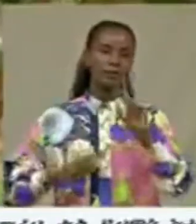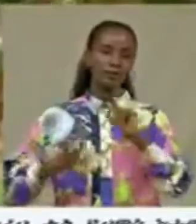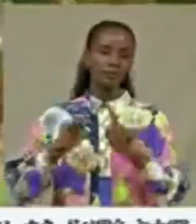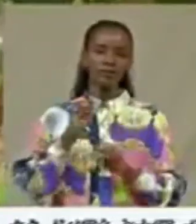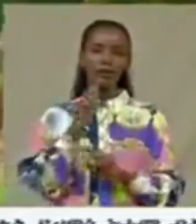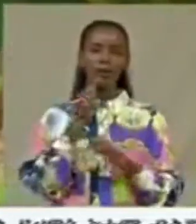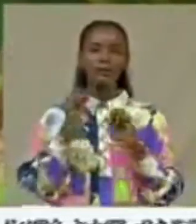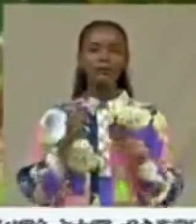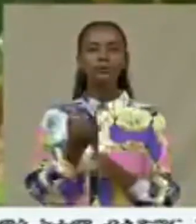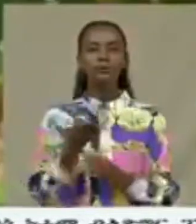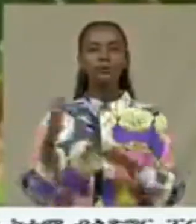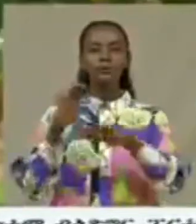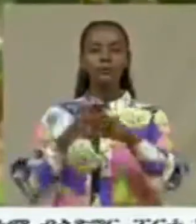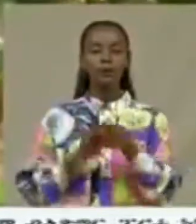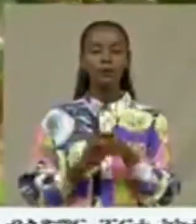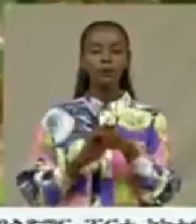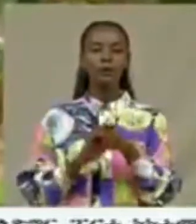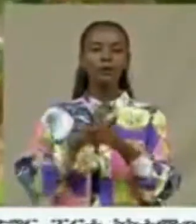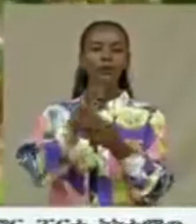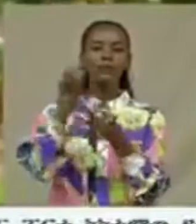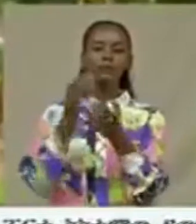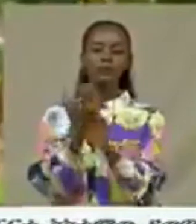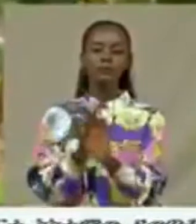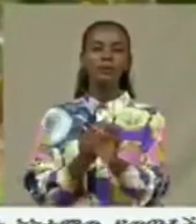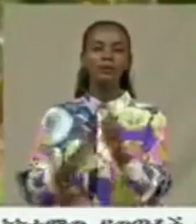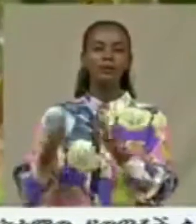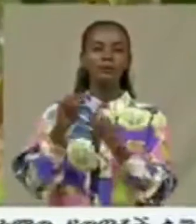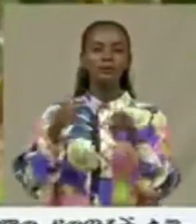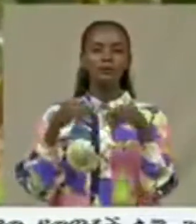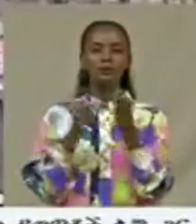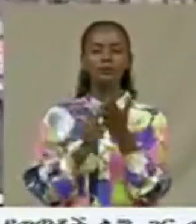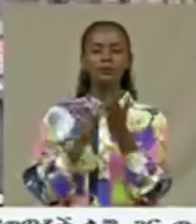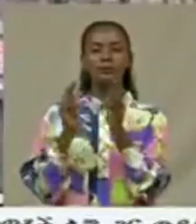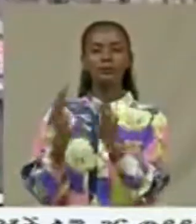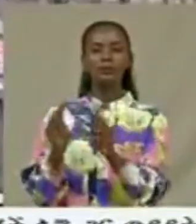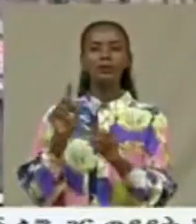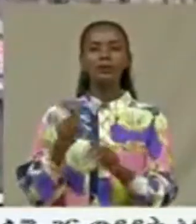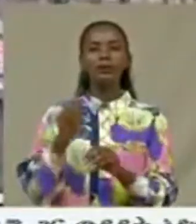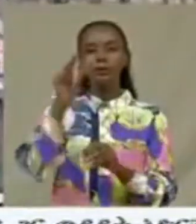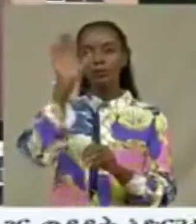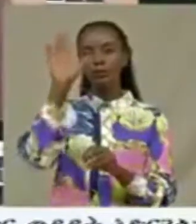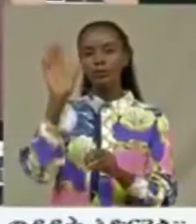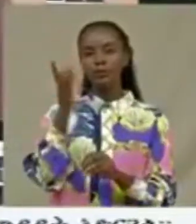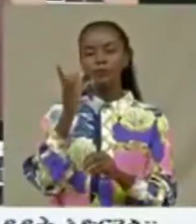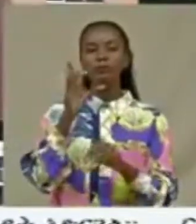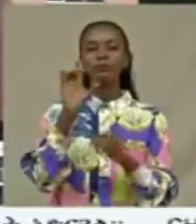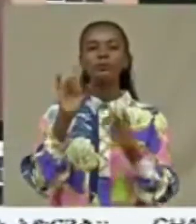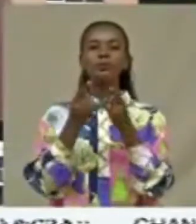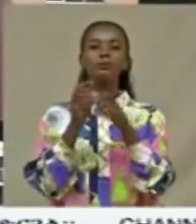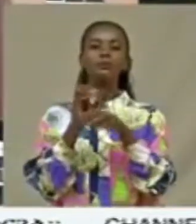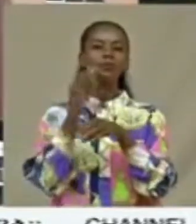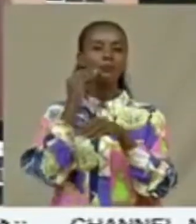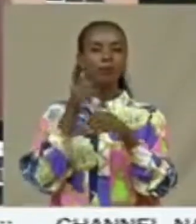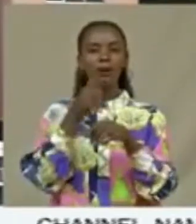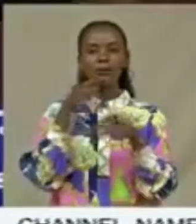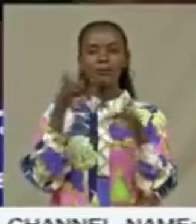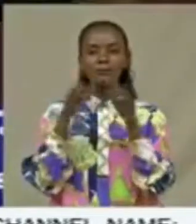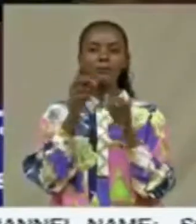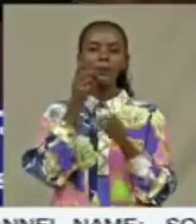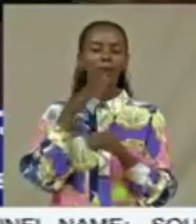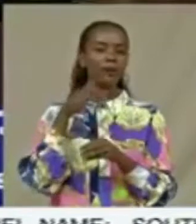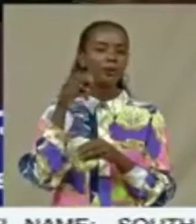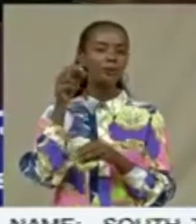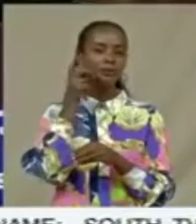ሊያማርሩ የሚችሉ ጉዳዮች ላይ ወረዳዎች ቅድሚያ ሰጥቶ በጀት መመደብ ነው ያለባቸው። የቤንች ሸኮ ዞን ምክር ቤት ዋና አፈ ጉባኤ ወይዘሪት